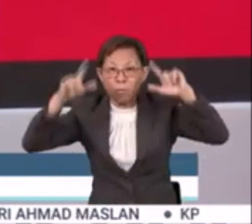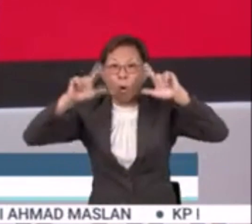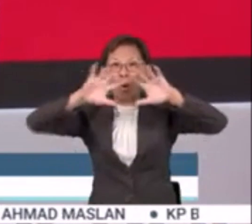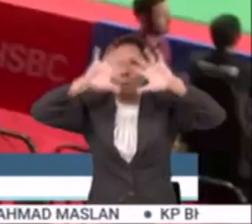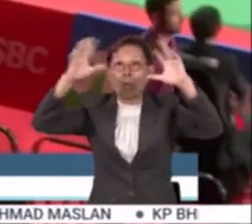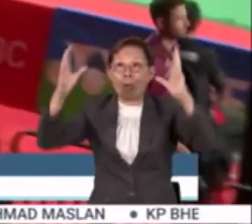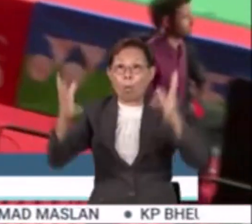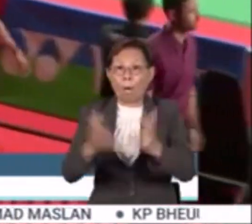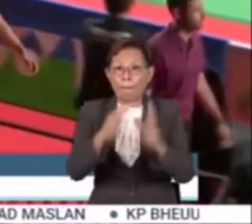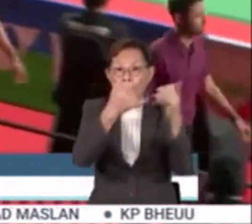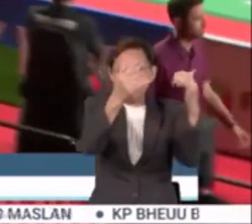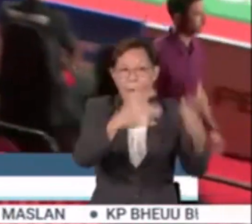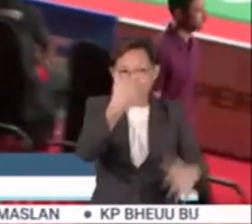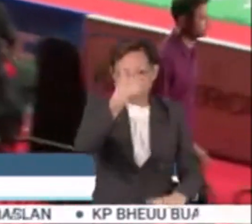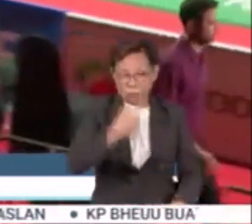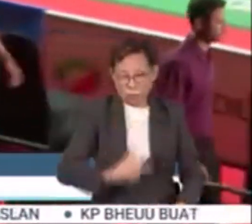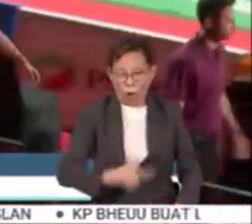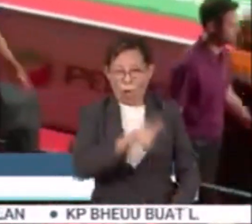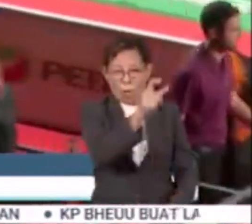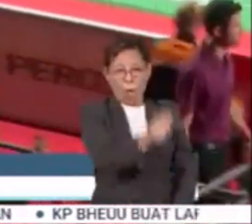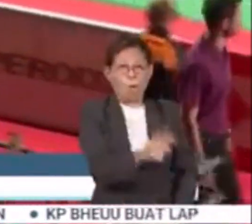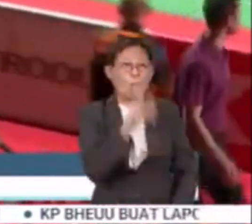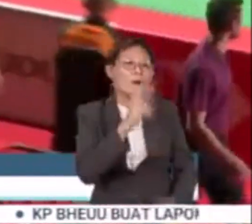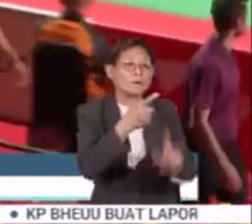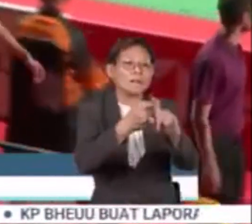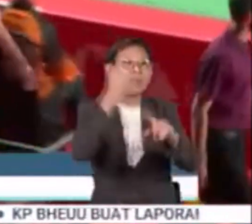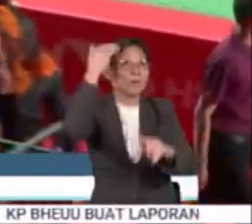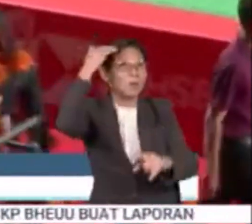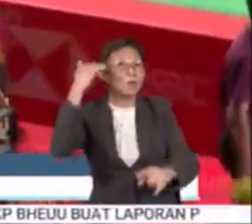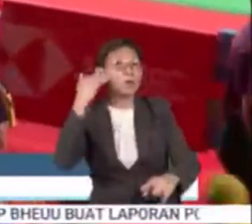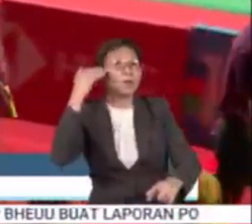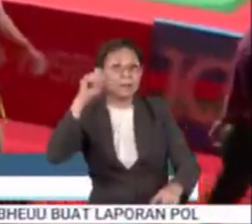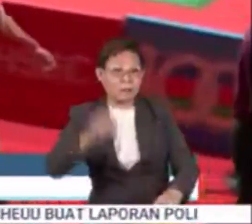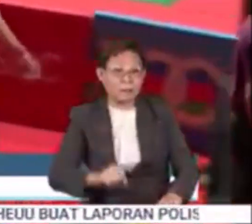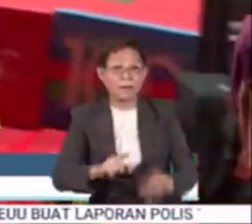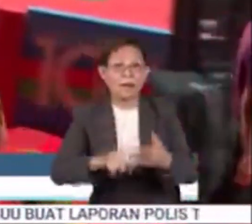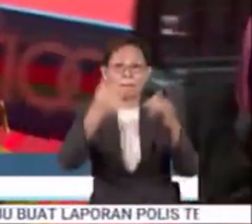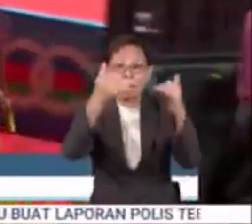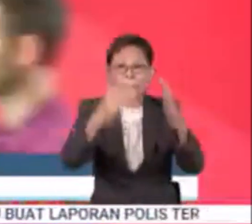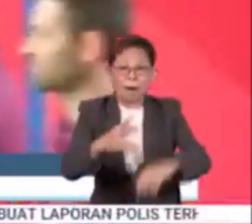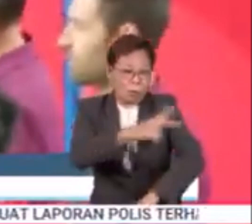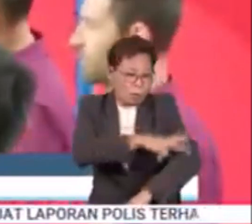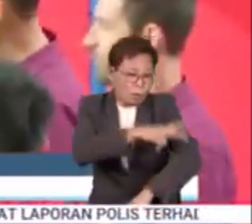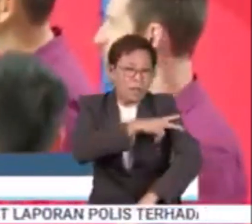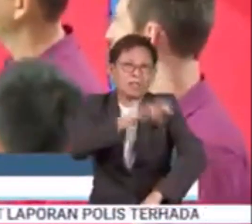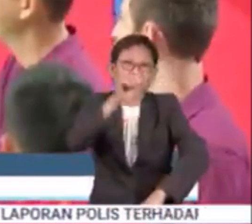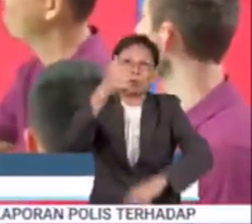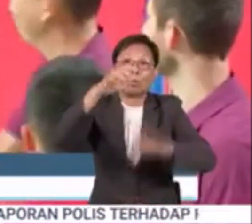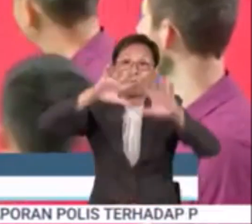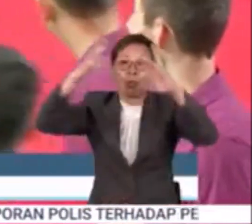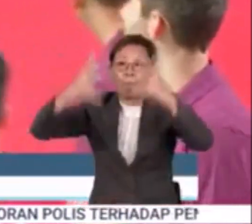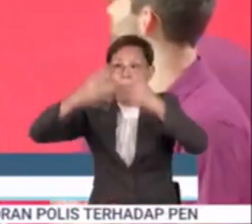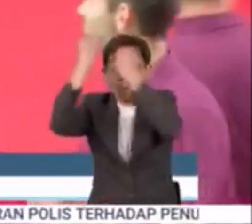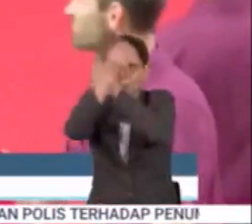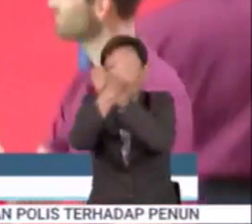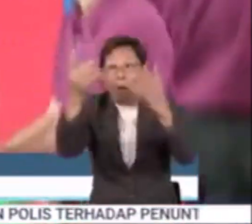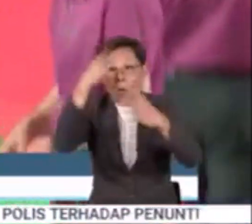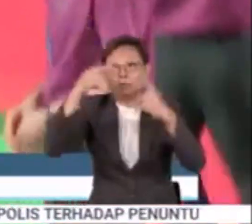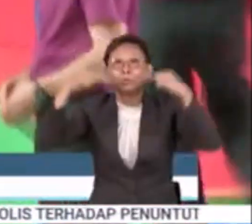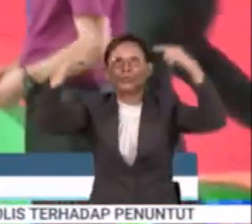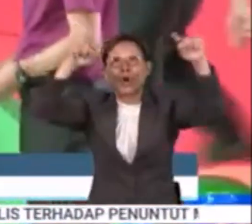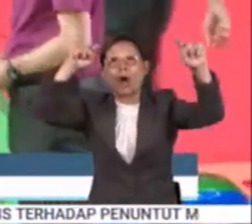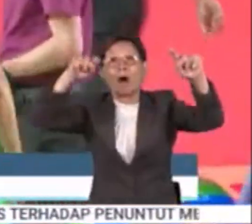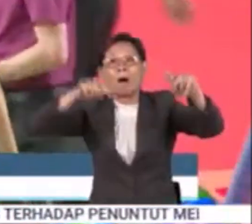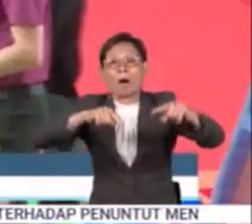antaranya pemain perseorangan wanita 62 dunia dari Korea Selatan ASI yang pemain di ranking ke seluruh dunia itu turut memalingkan ianya bagi mencapai